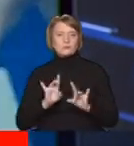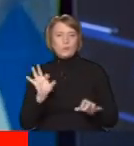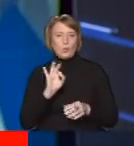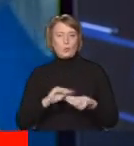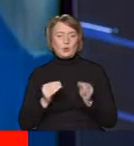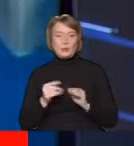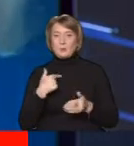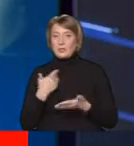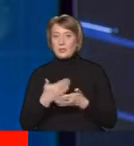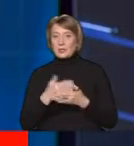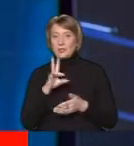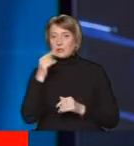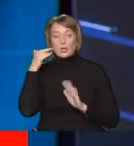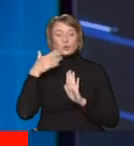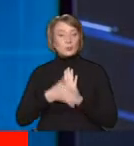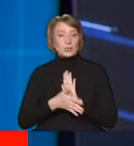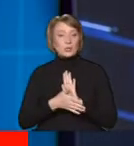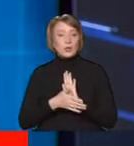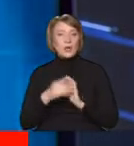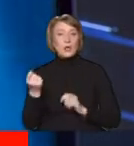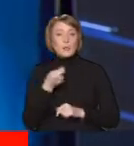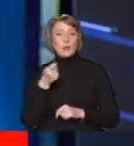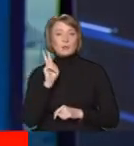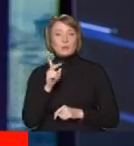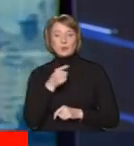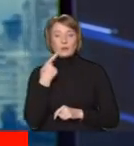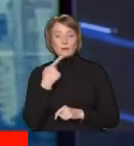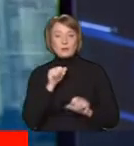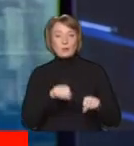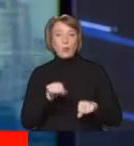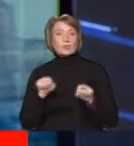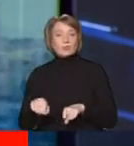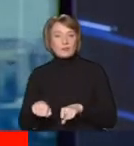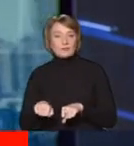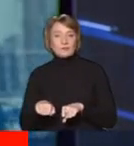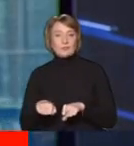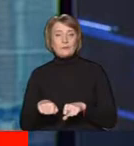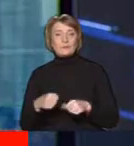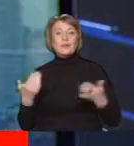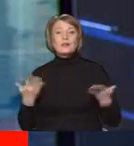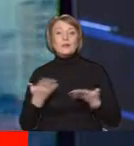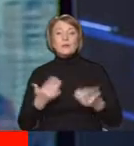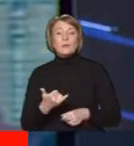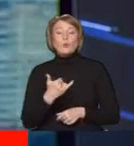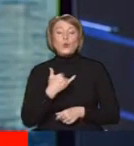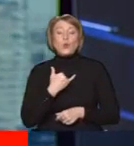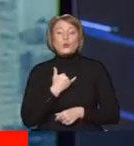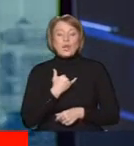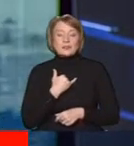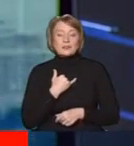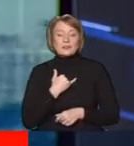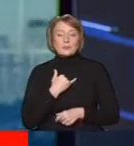наприклад, не зрозуміло, чому мало хто каже про можливості міста. Які в нас, в міста,